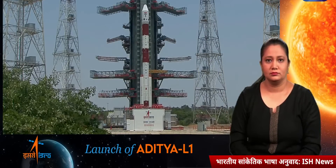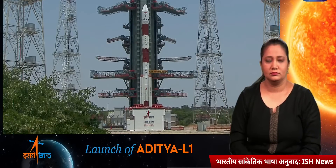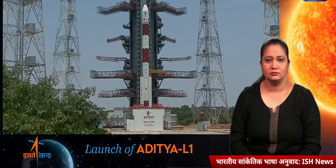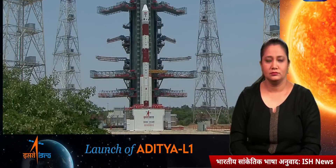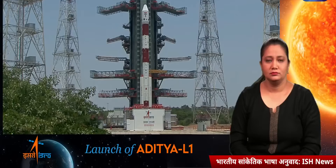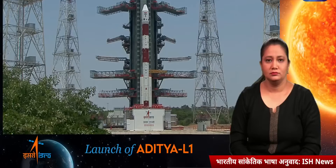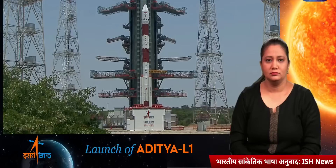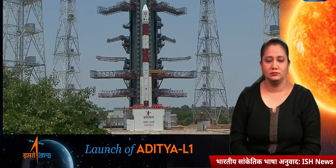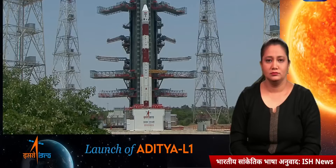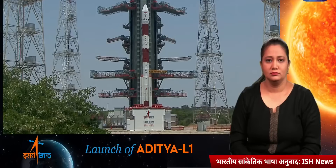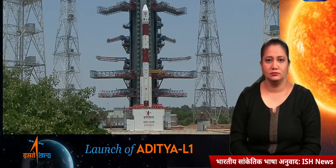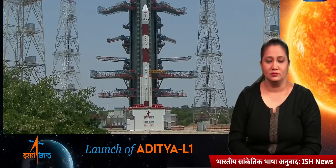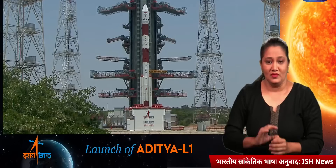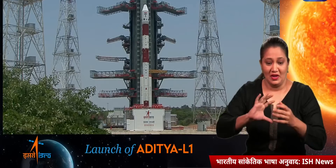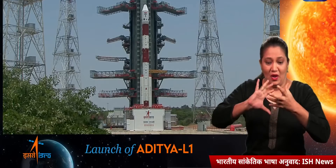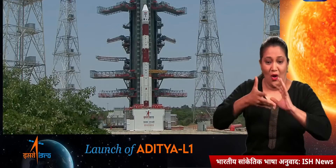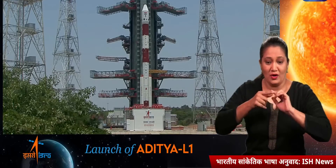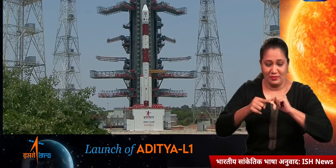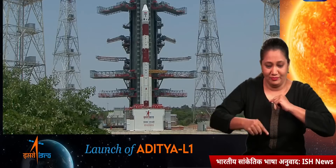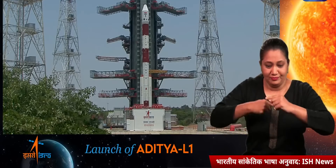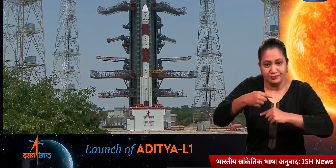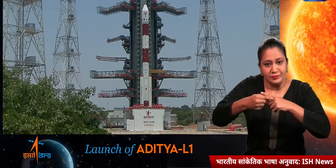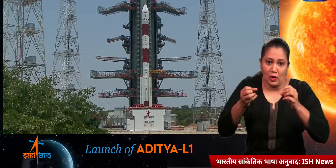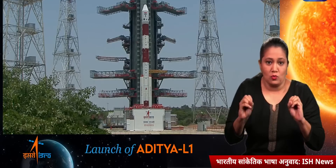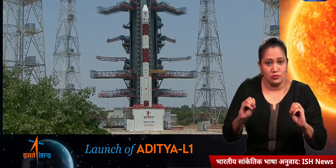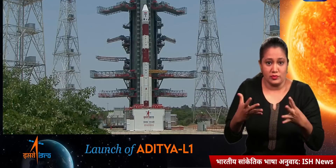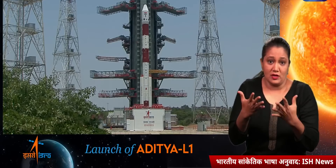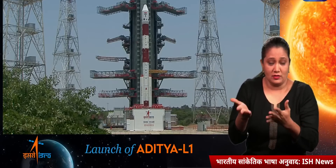जी हाँ, ऑटोमेटिक लॉन्च सीक्वेंस चालू हो चुका है।